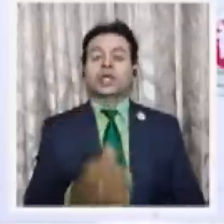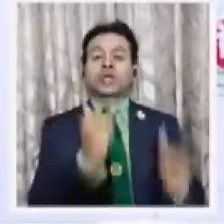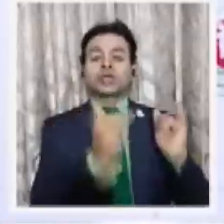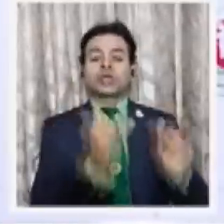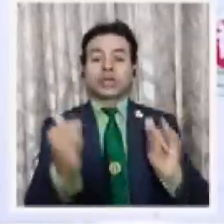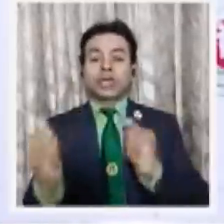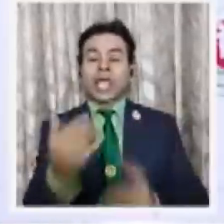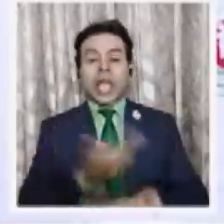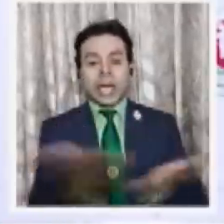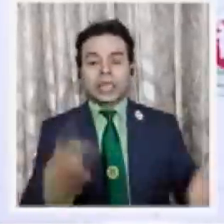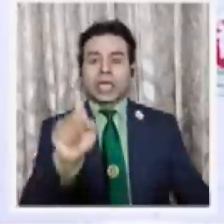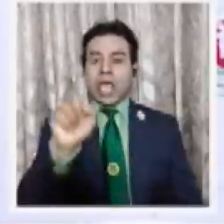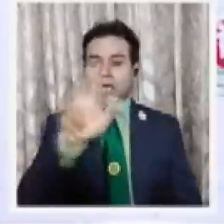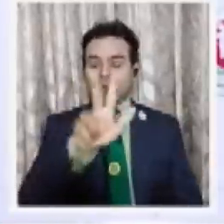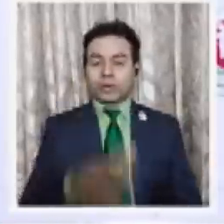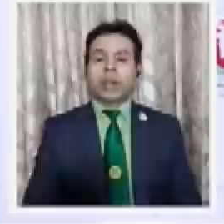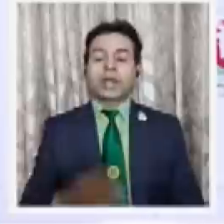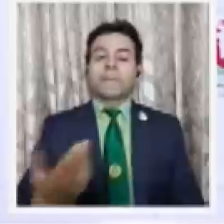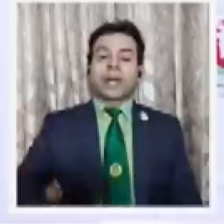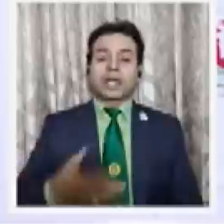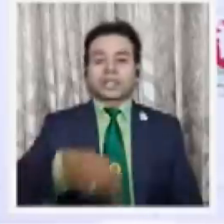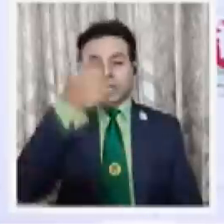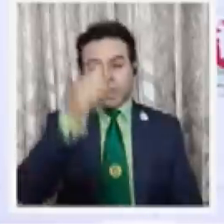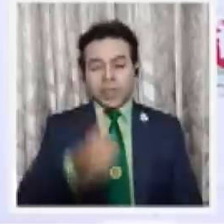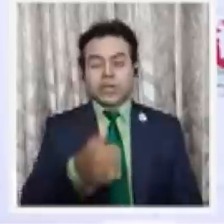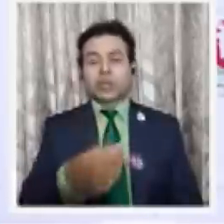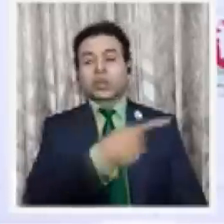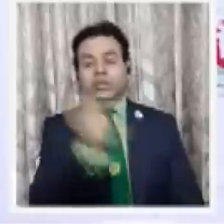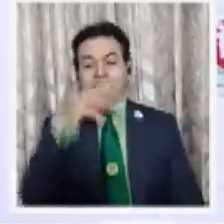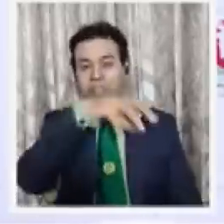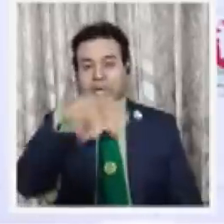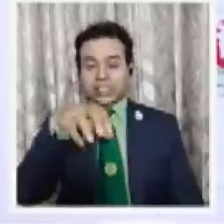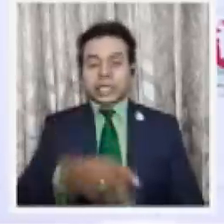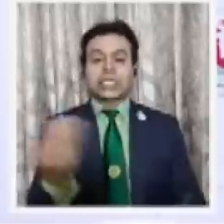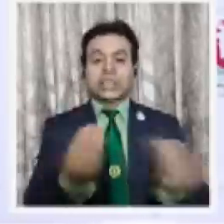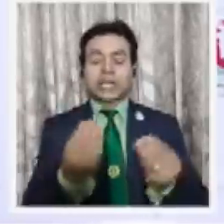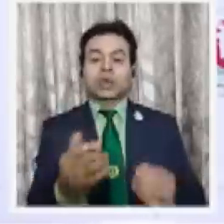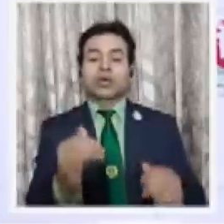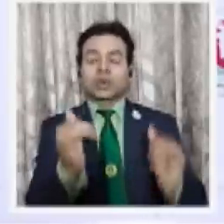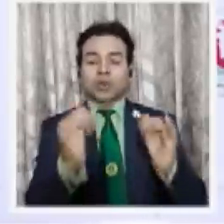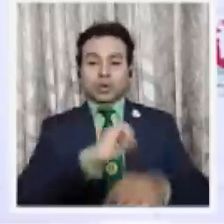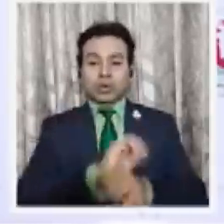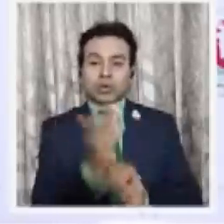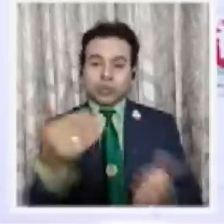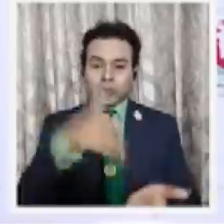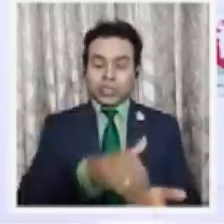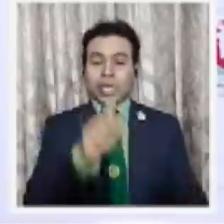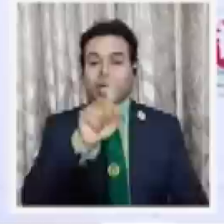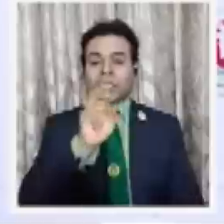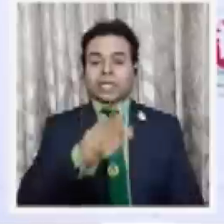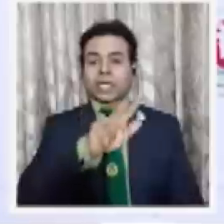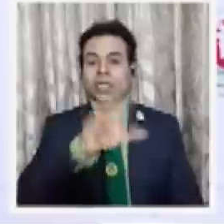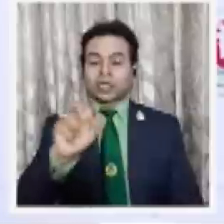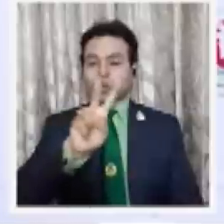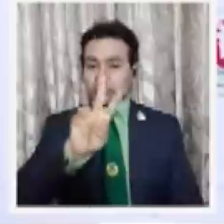21 জন, দুঃখিত, চট্টগ্রাম মহানগরীতে আইসিইউতে রোগী ভর্তি আছেন 21 জন, শয্যা খালি আছে 18টি। সারা